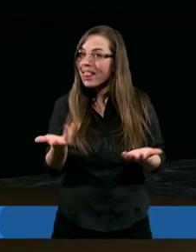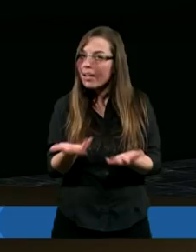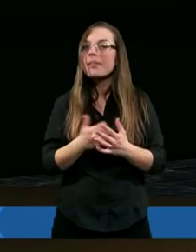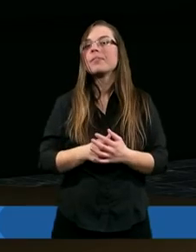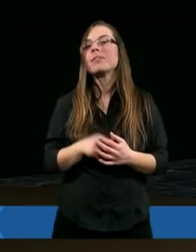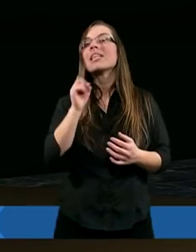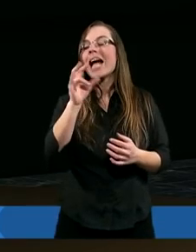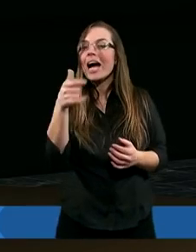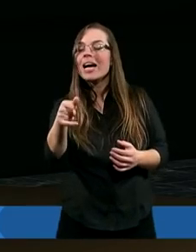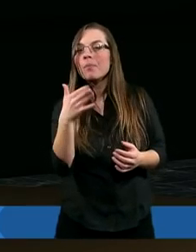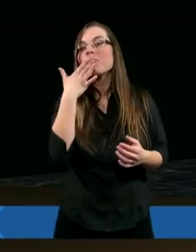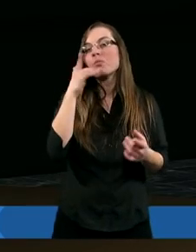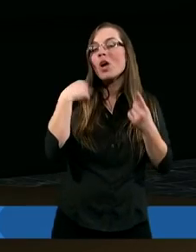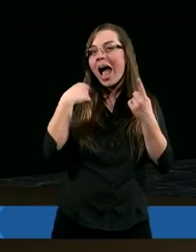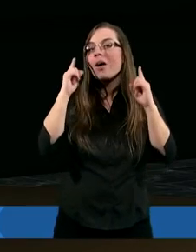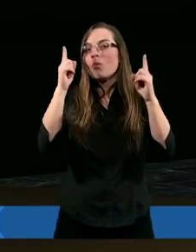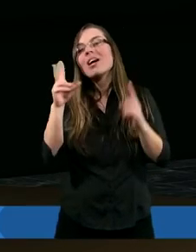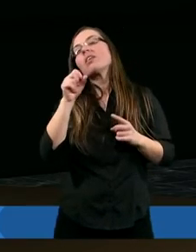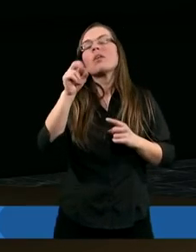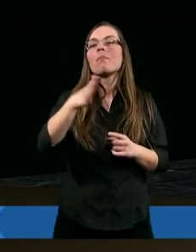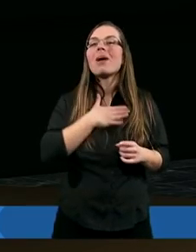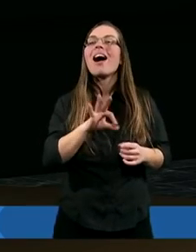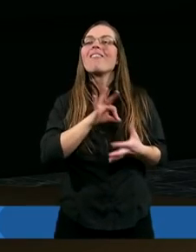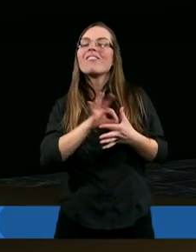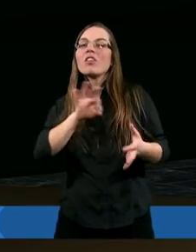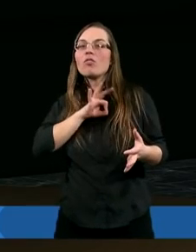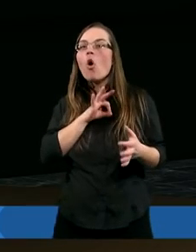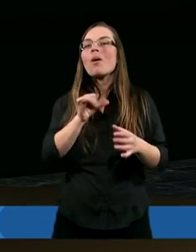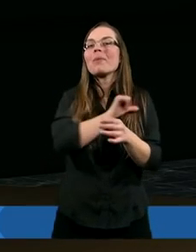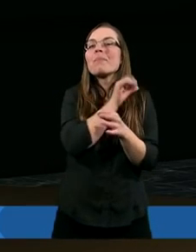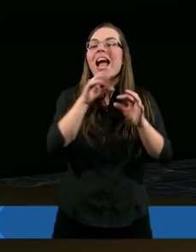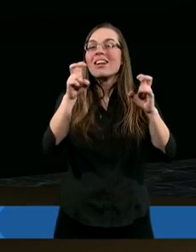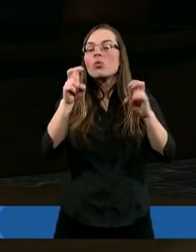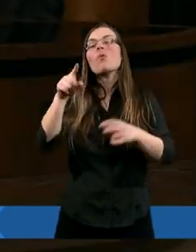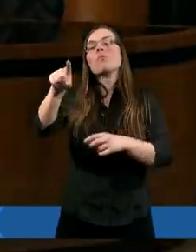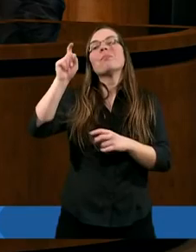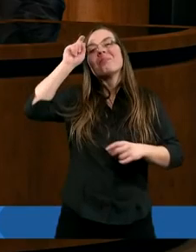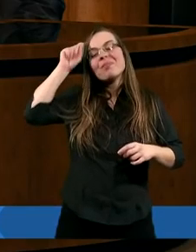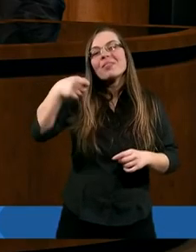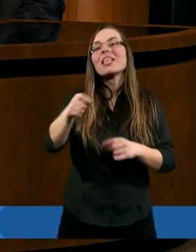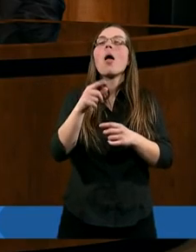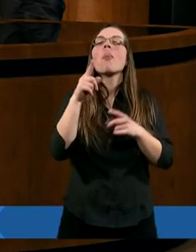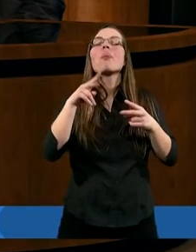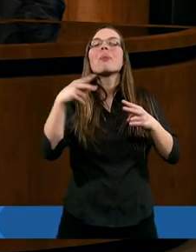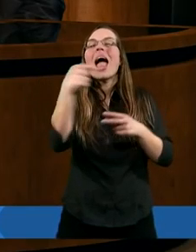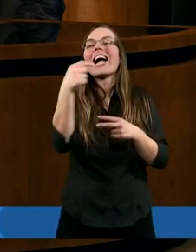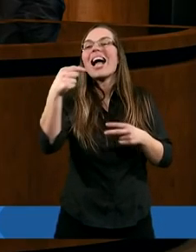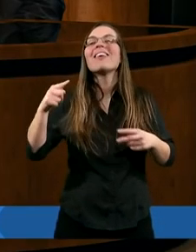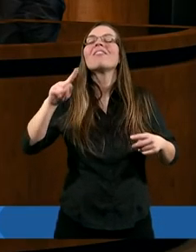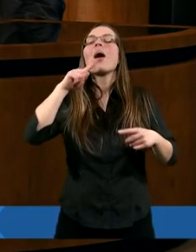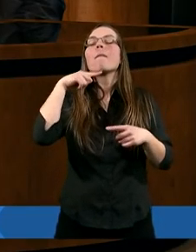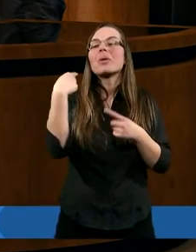tak ja przynajmniej uważam, ma w swoim brzmieniu negatywne przesłanie.